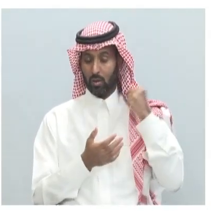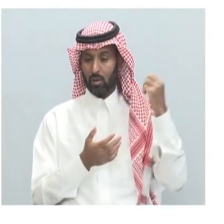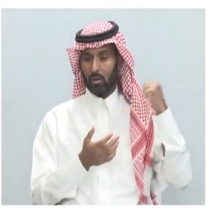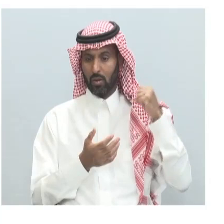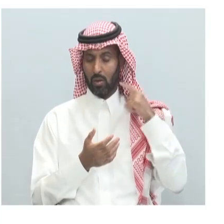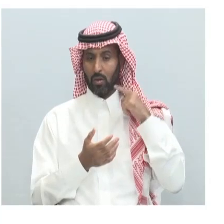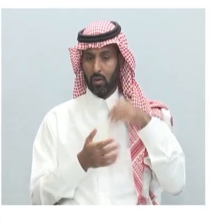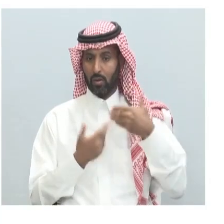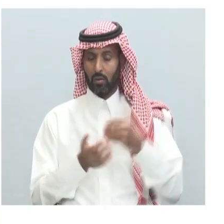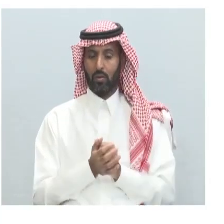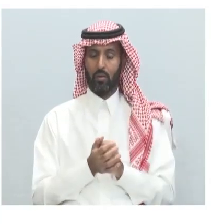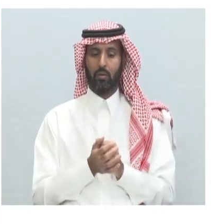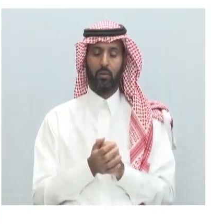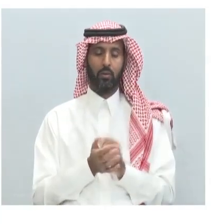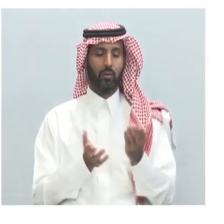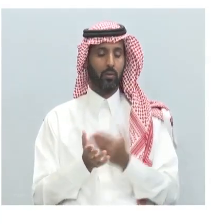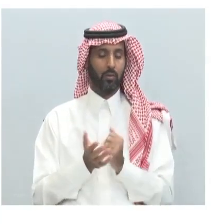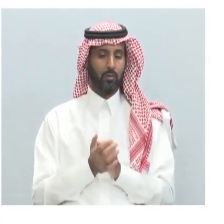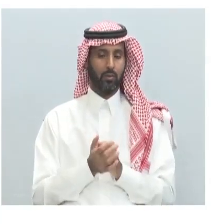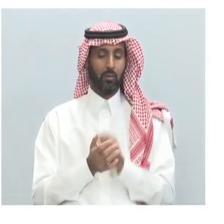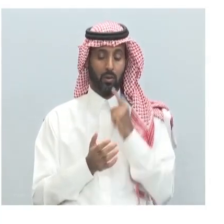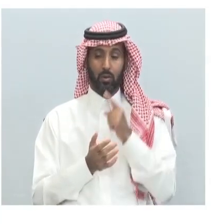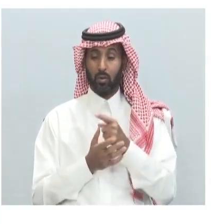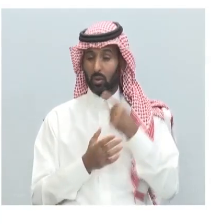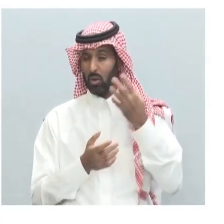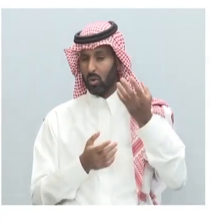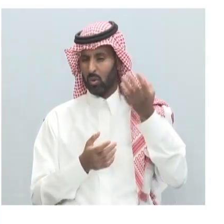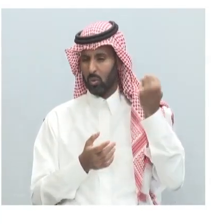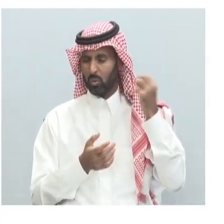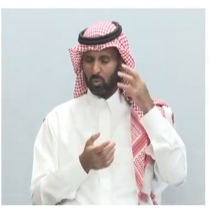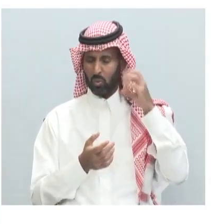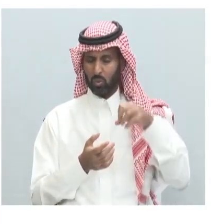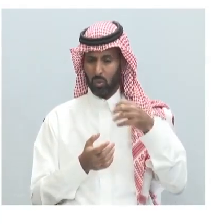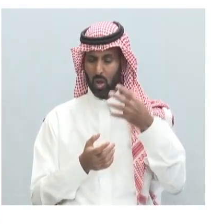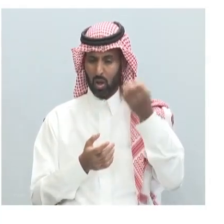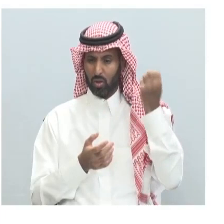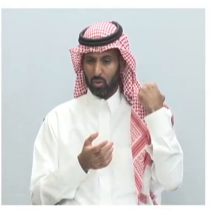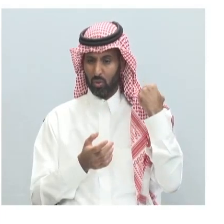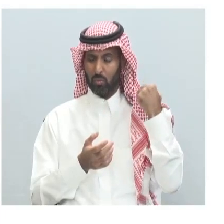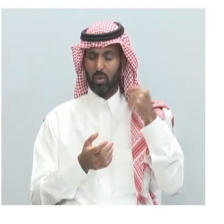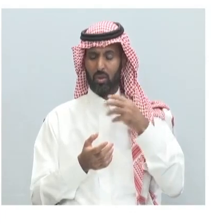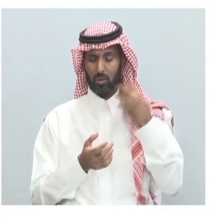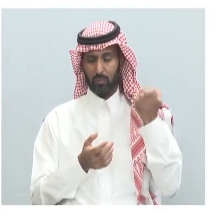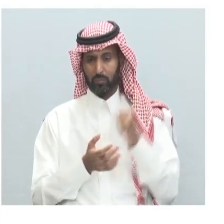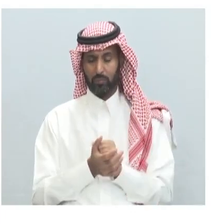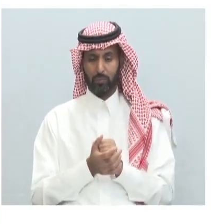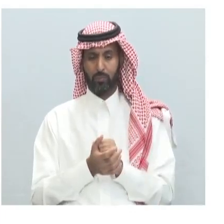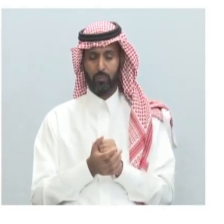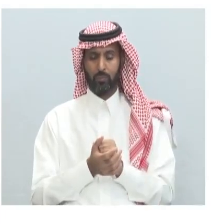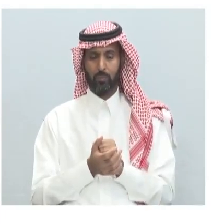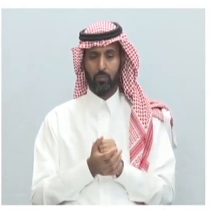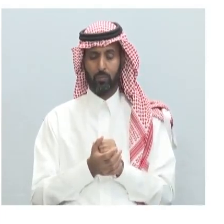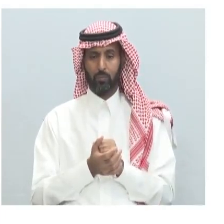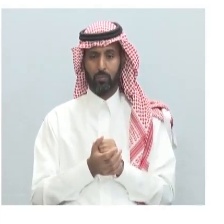sport? Excellent. Riyaba. Sport and traditional. What does it mean traditional? تقليدي. Excellent. So we have